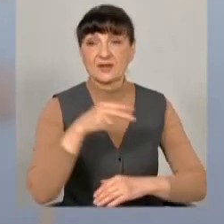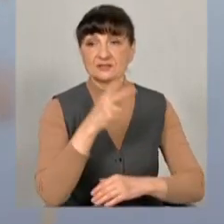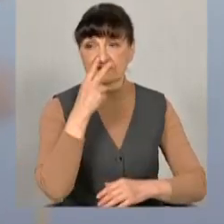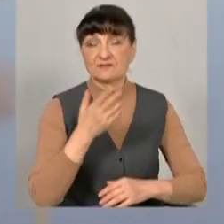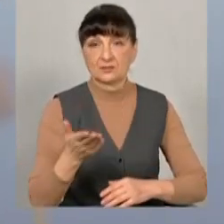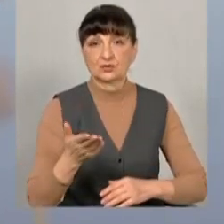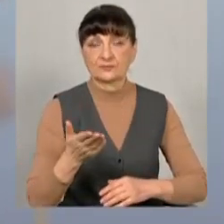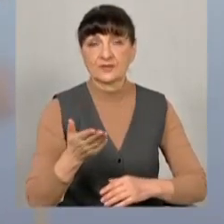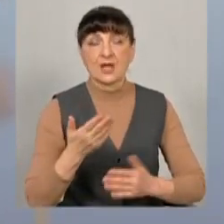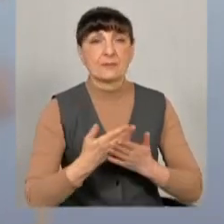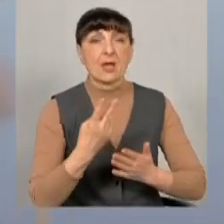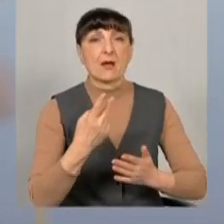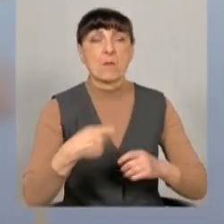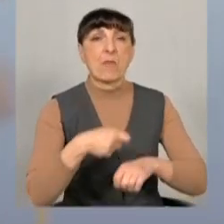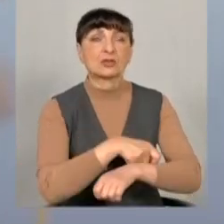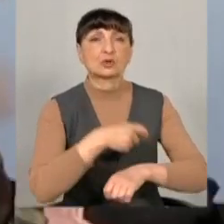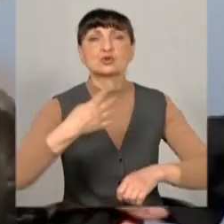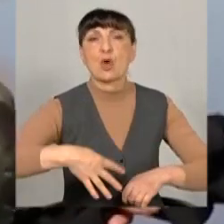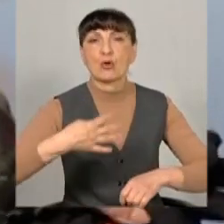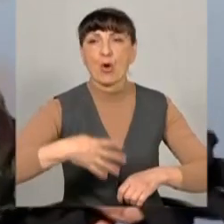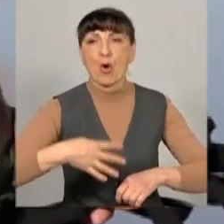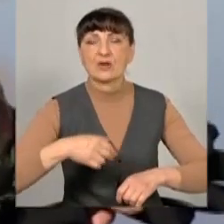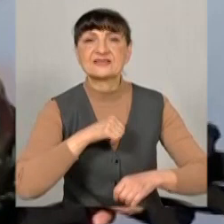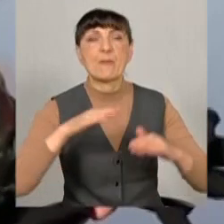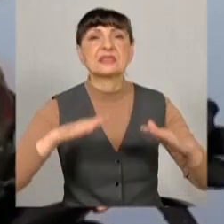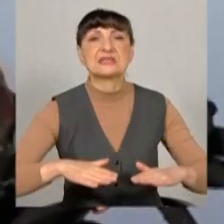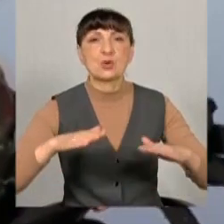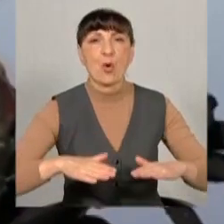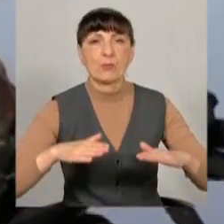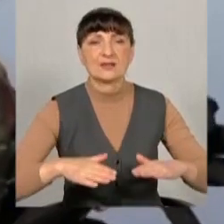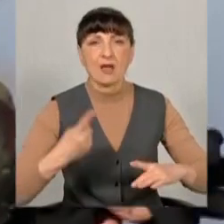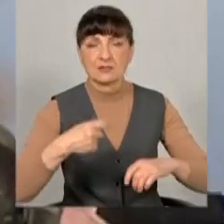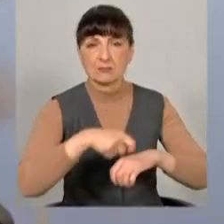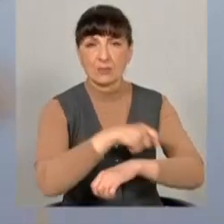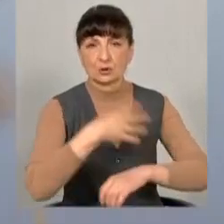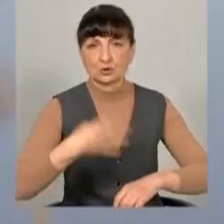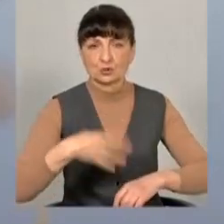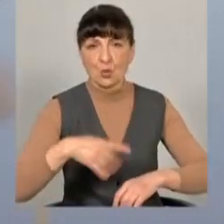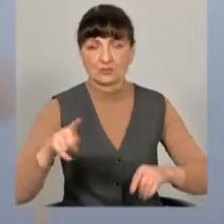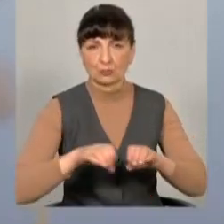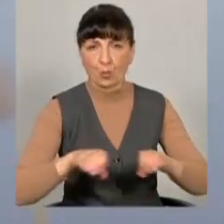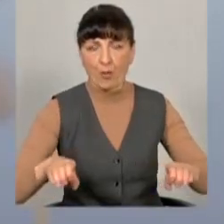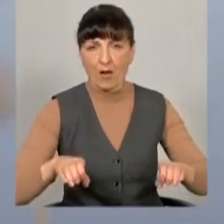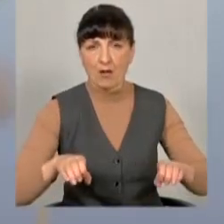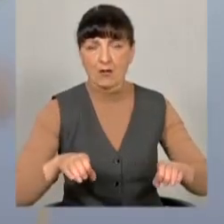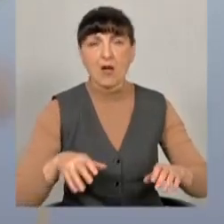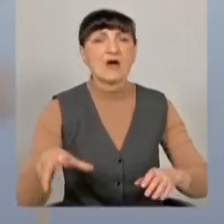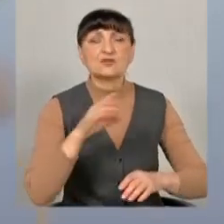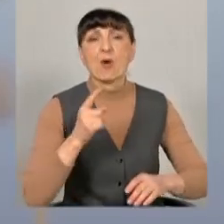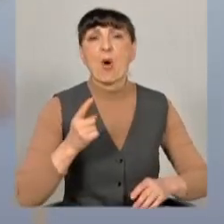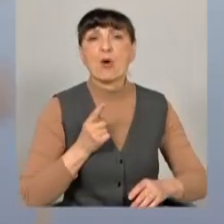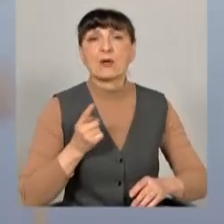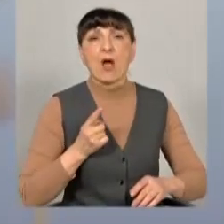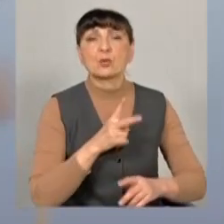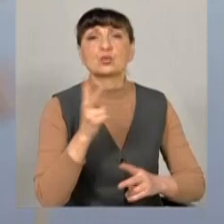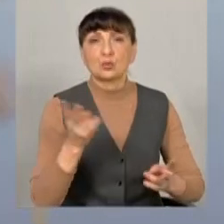в костюме пройти. Где-то 1,40 м. На самом низком месте у нас 1,40 м на трубах, где соединяется. Все, охранник, кому